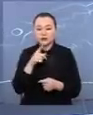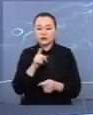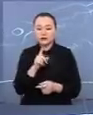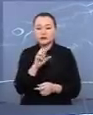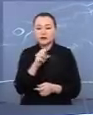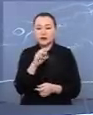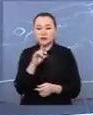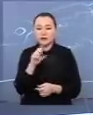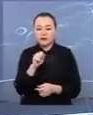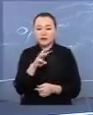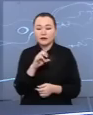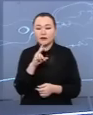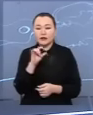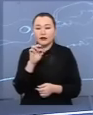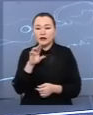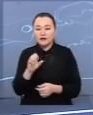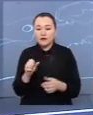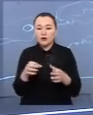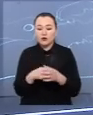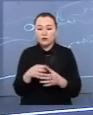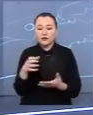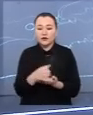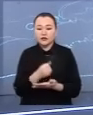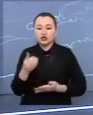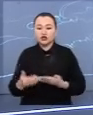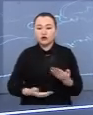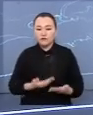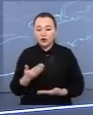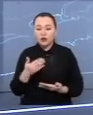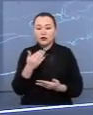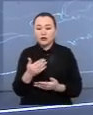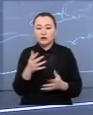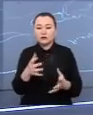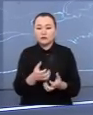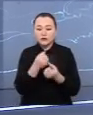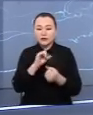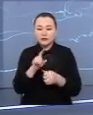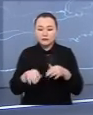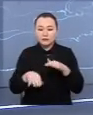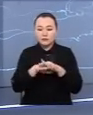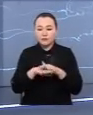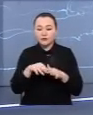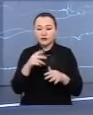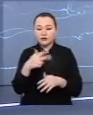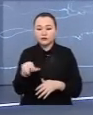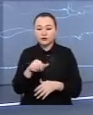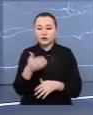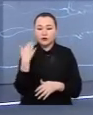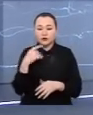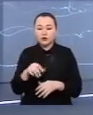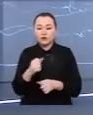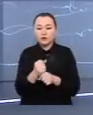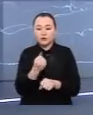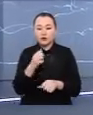Сабина Мамдиярова, которая была их в группе, найдена живой. Ее извлекли из-под завалов буквально полчаса назад. У нее перелом